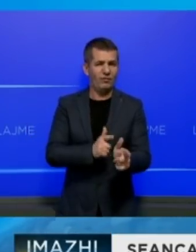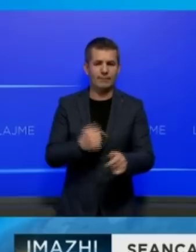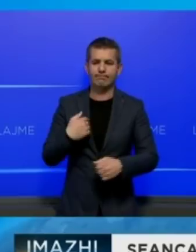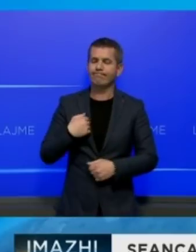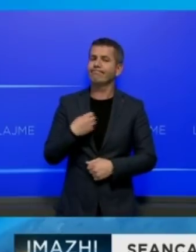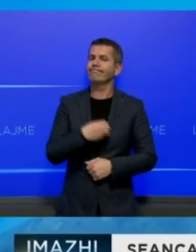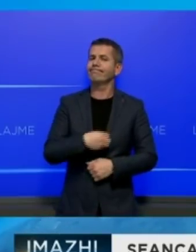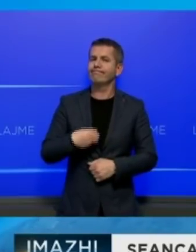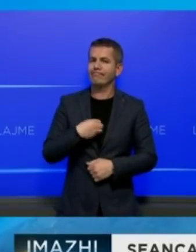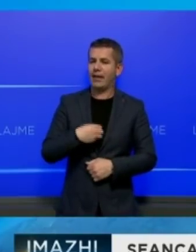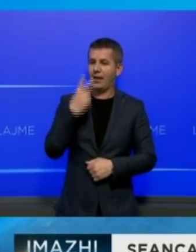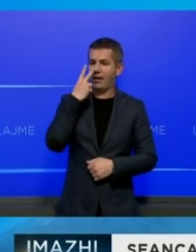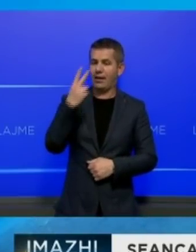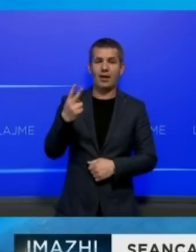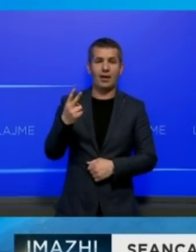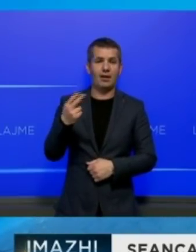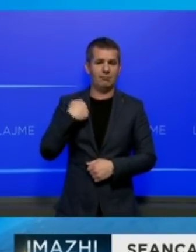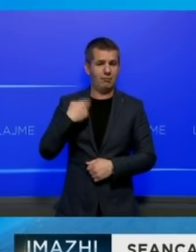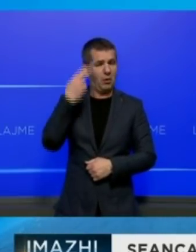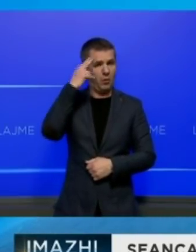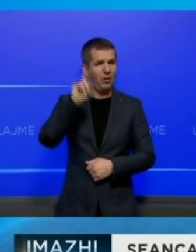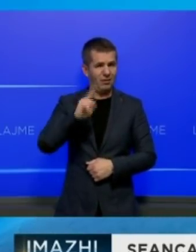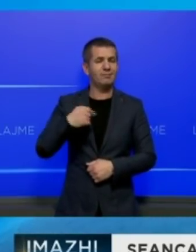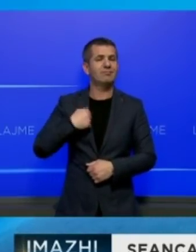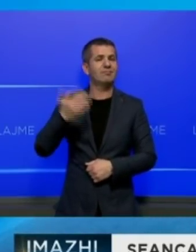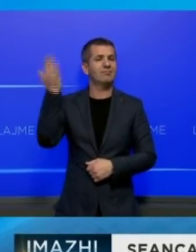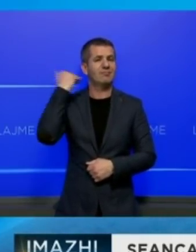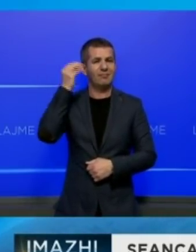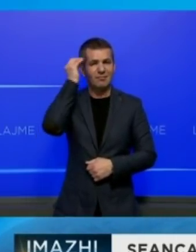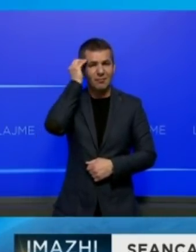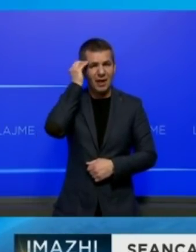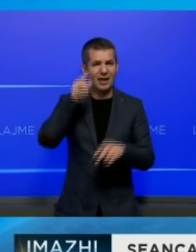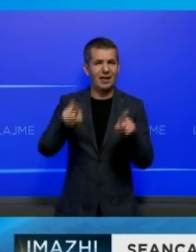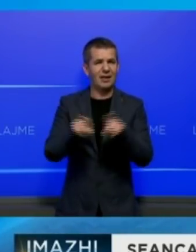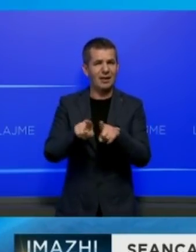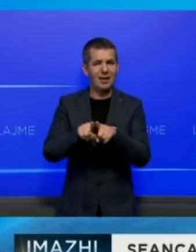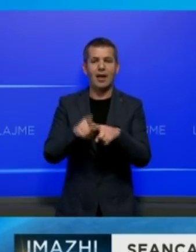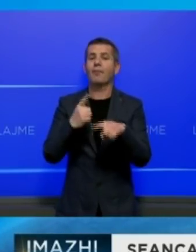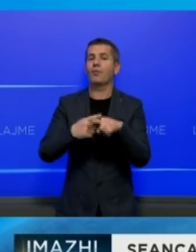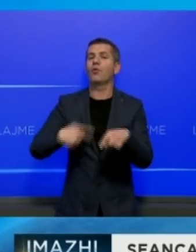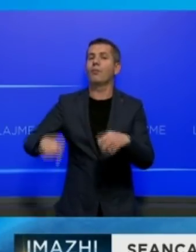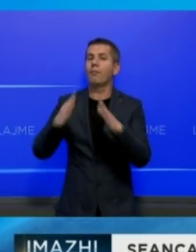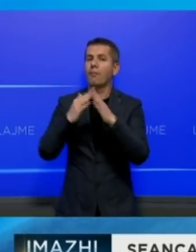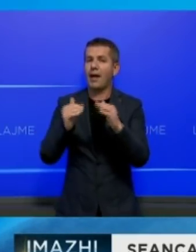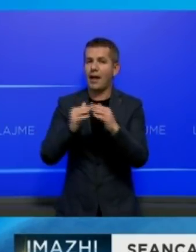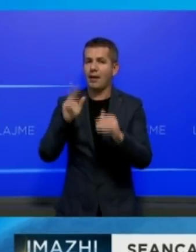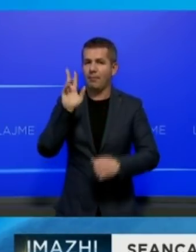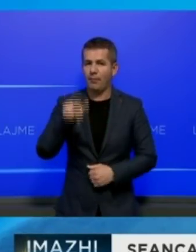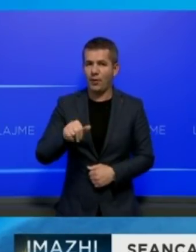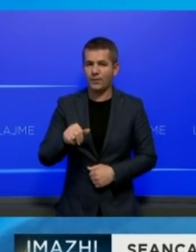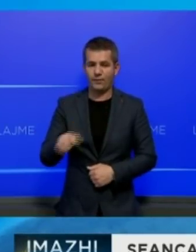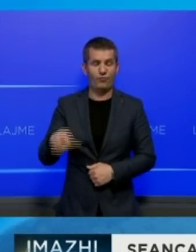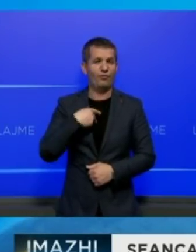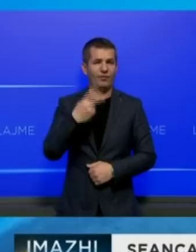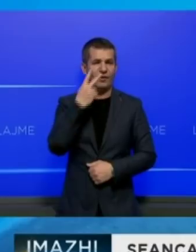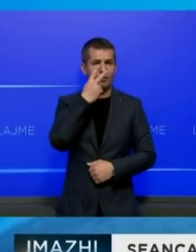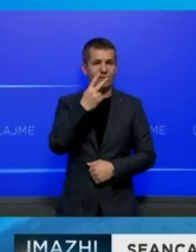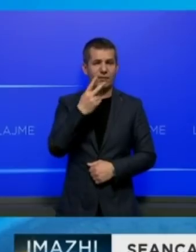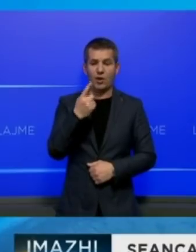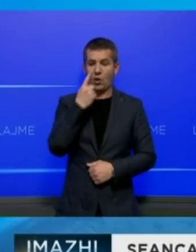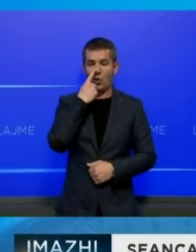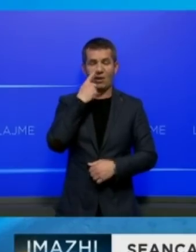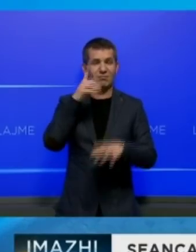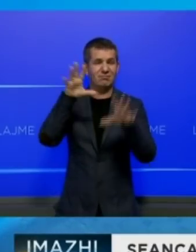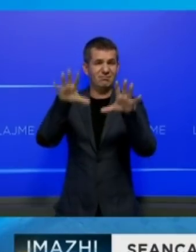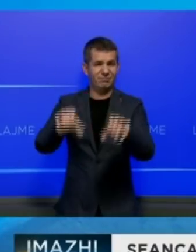luftës nuk janë diçka e panjohur për ne dhe as për shtetet tjera në Ballkan. Skenari agresionit rus ndaj Ukrainës sot ka